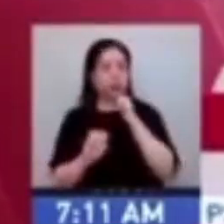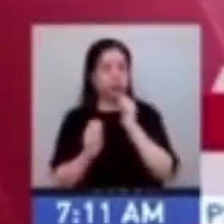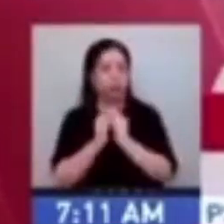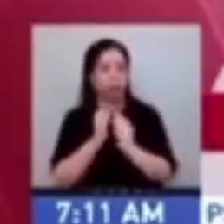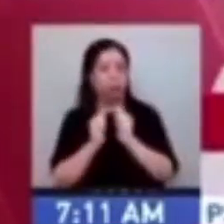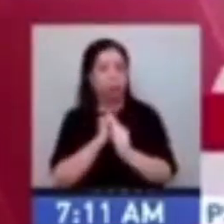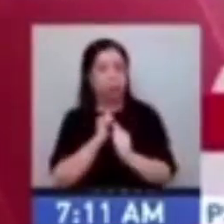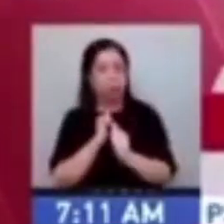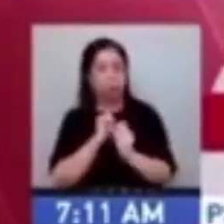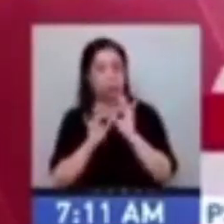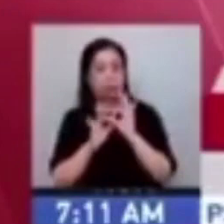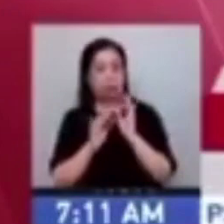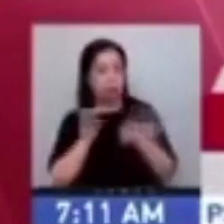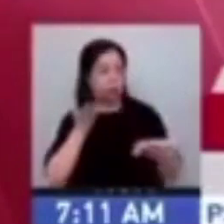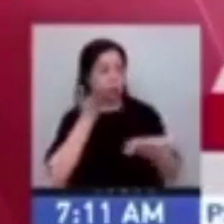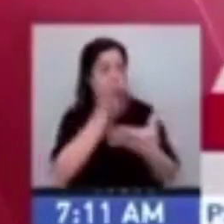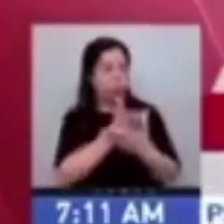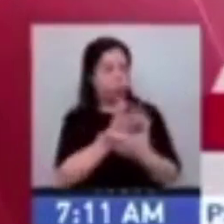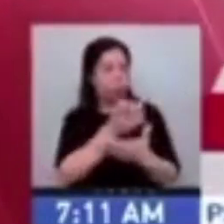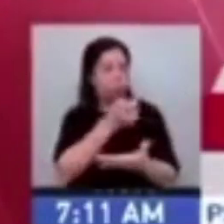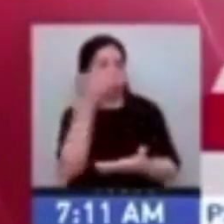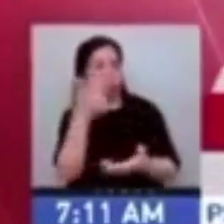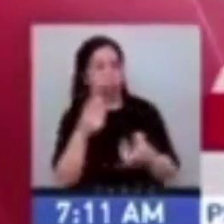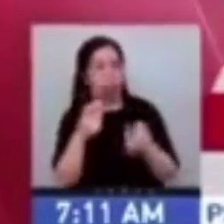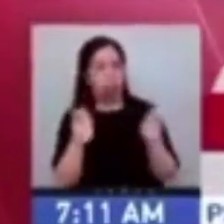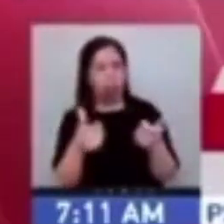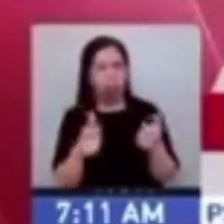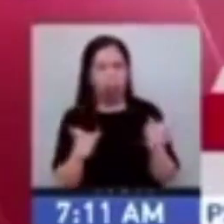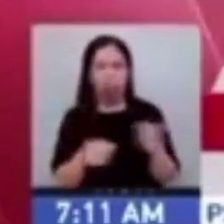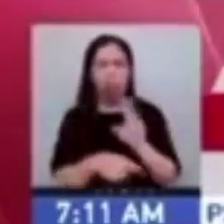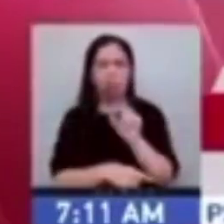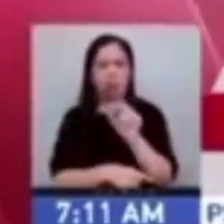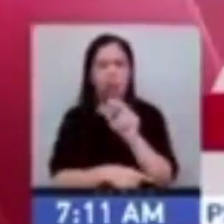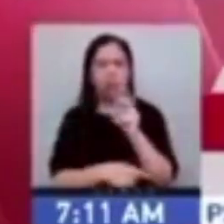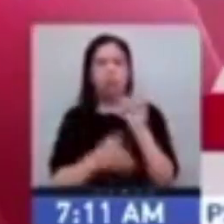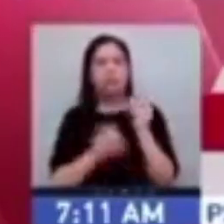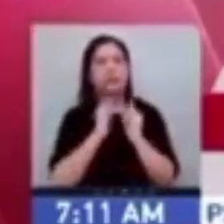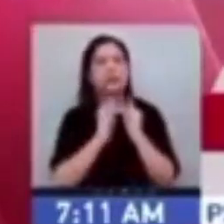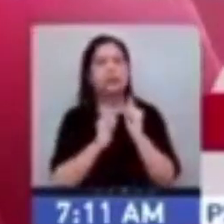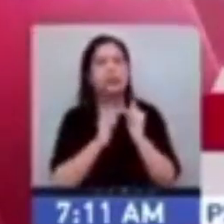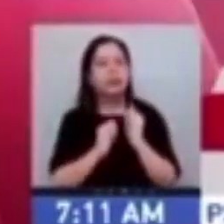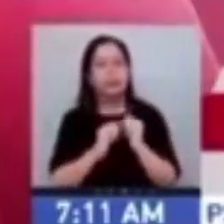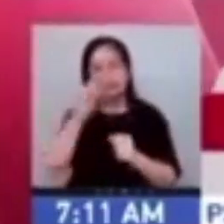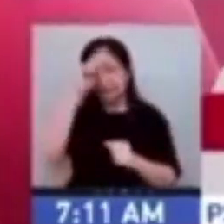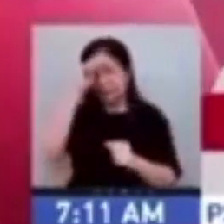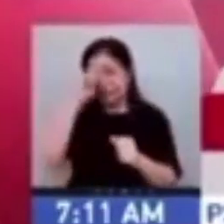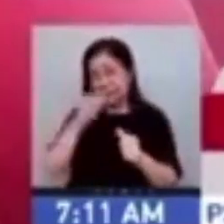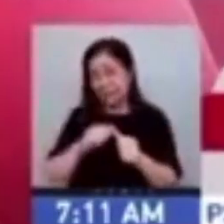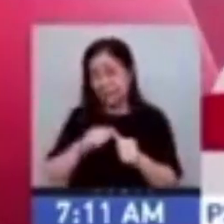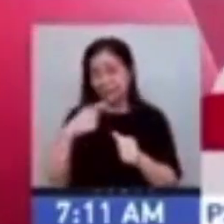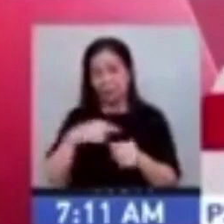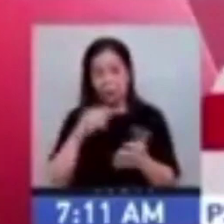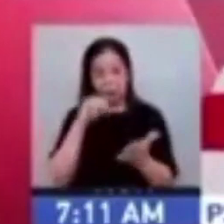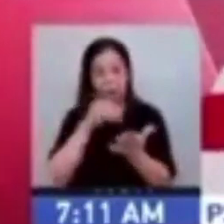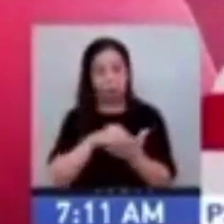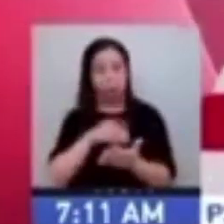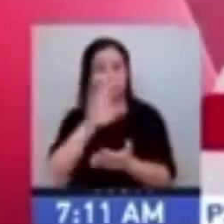kayo pinuntahan, tanggal na kayo kagad sa listahan ng 4Ps. Maalala po natin na nakalagay po, stipulated